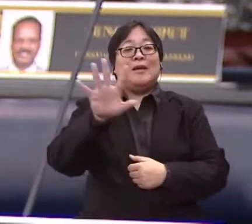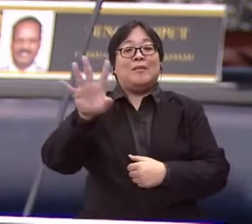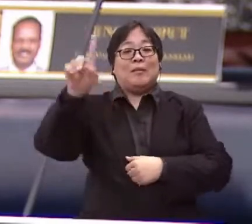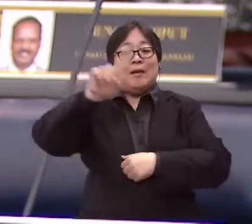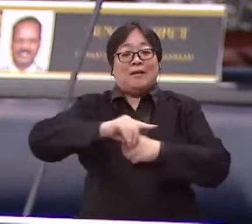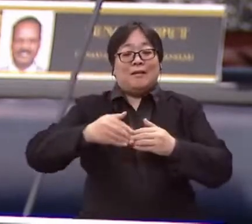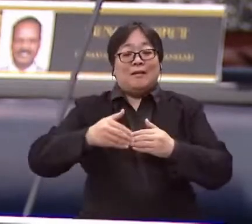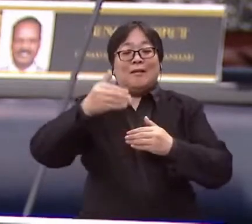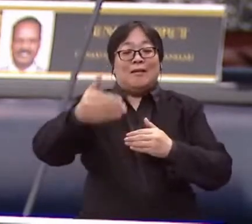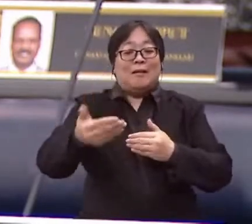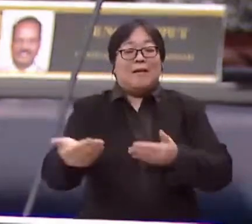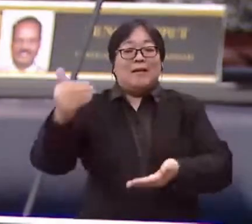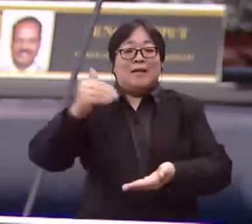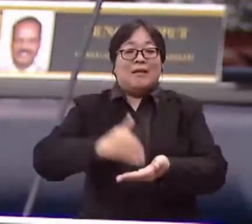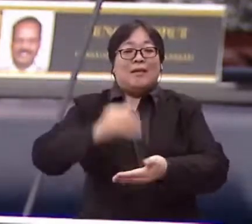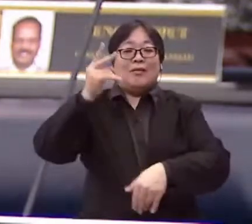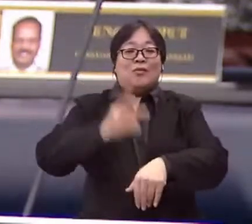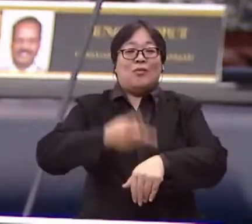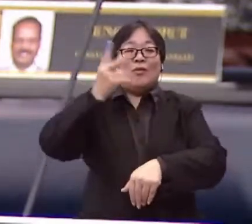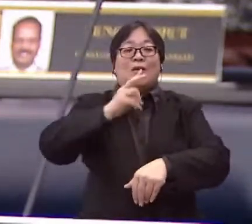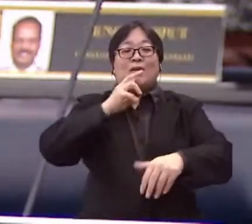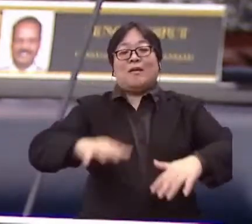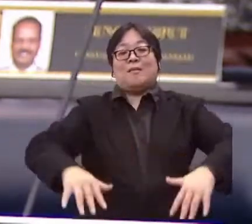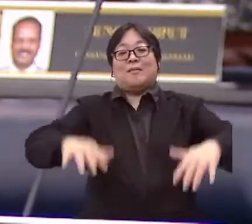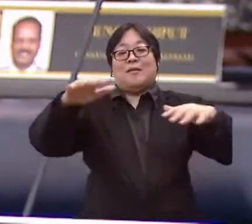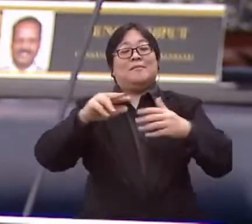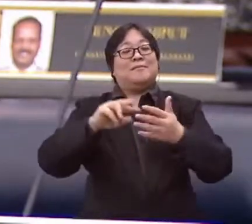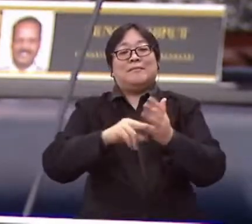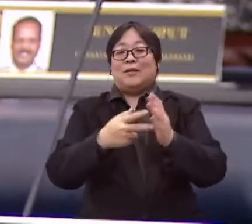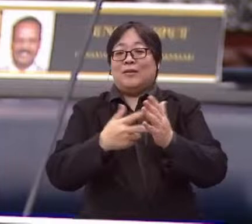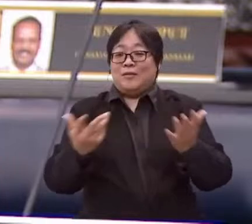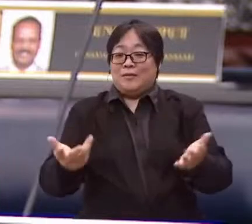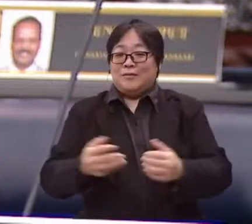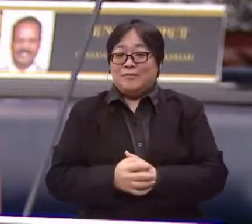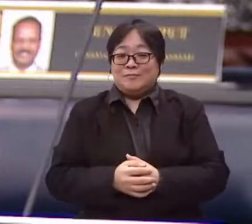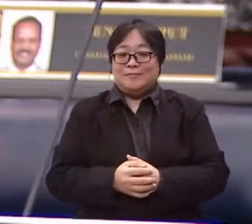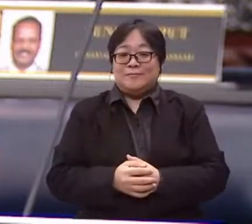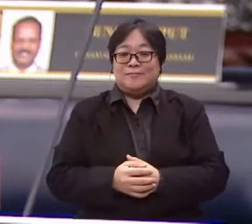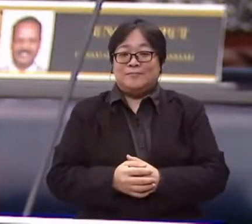nanti dilanda banjir sekali lagi Apa maknanya